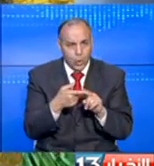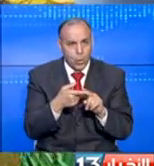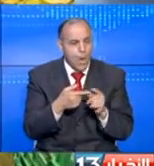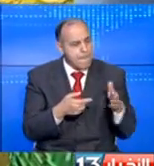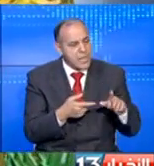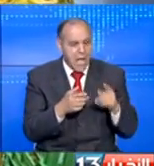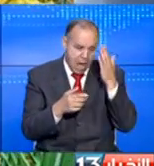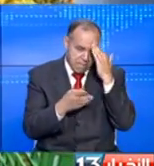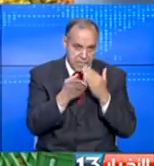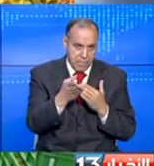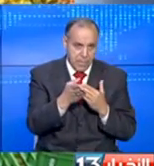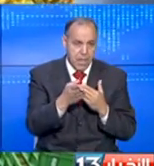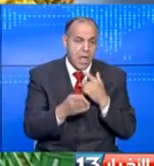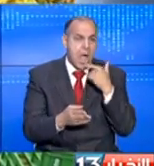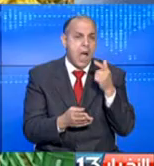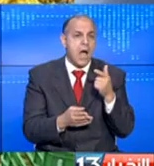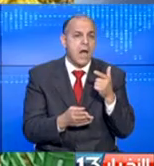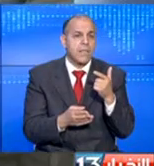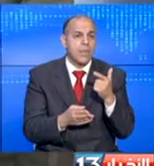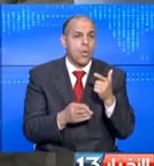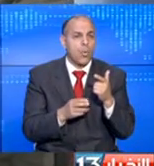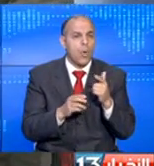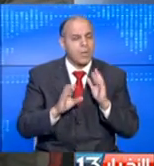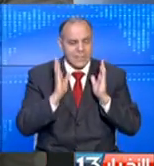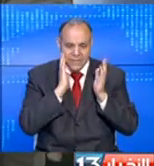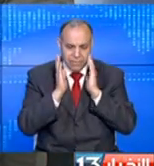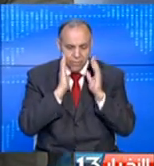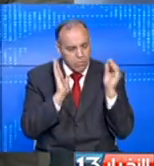والمتوفين، وذلك من خلال وسائل التواصل الاجتماعي.